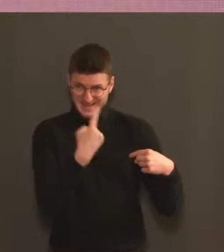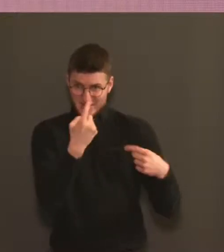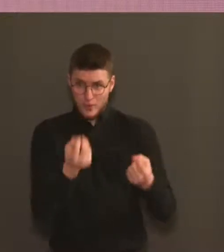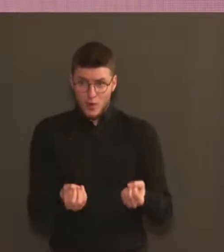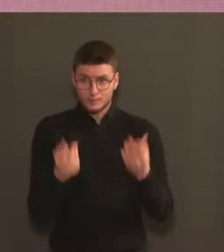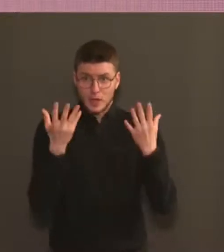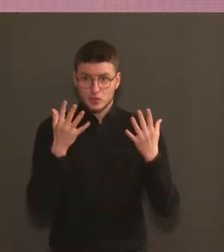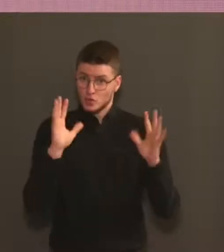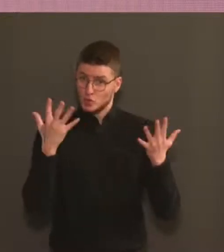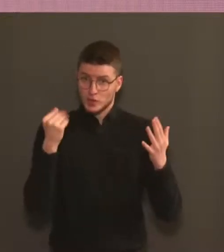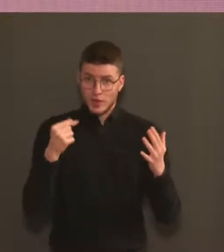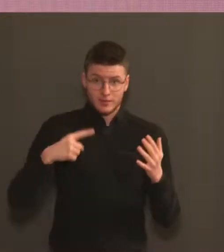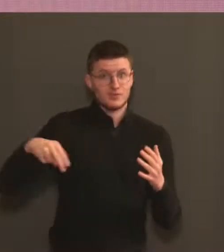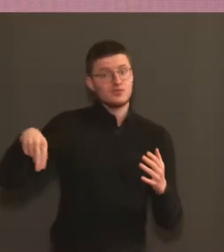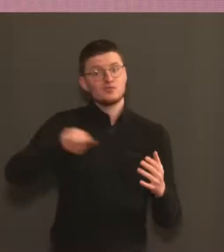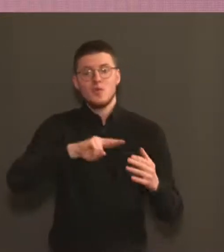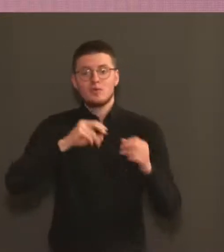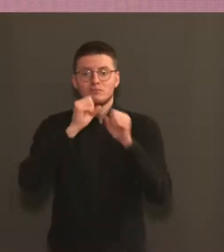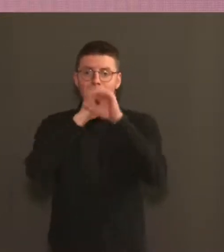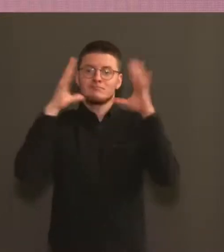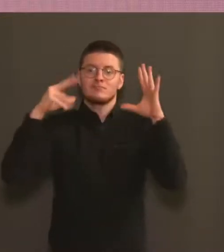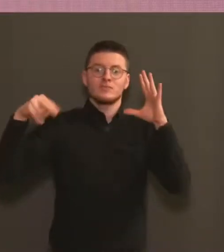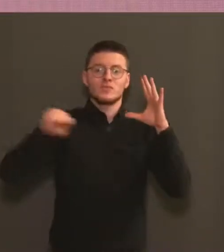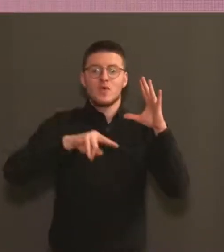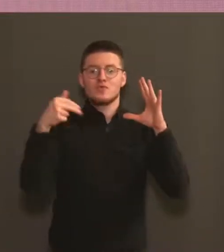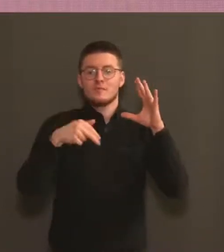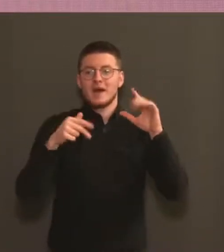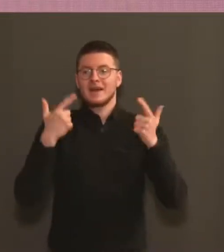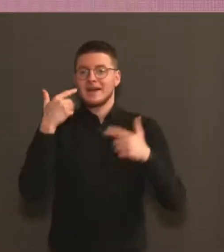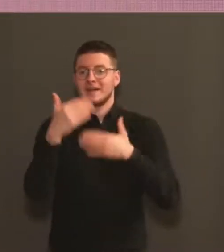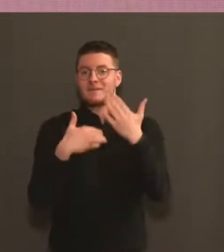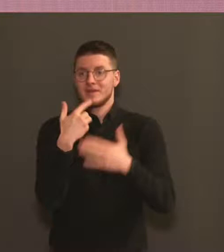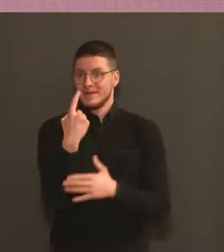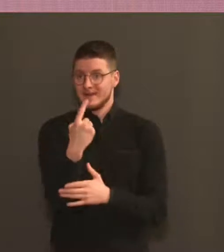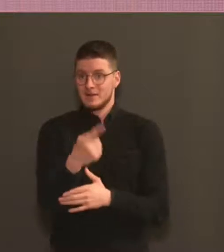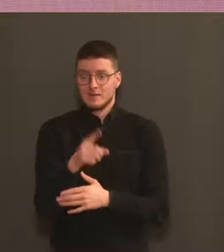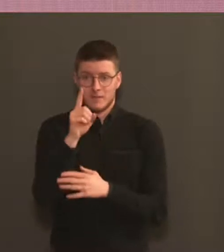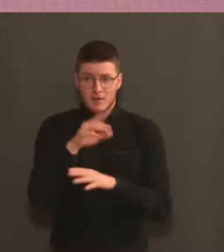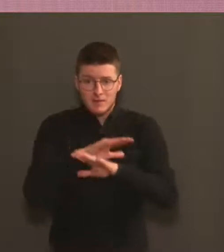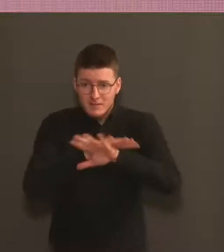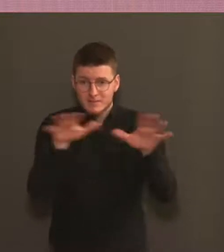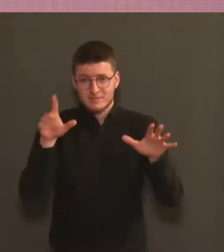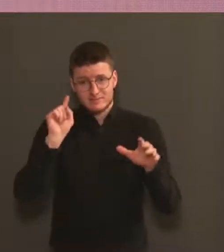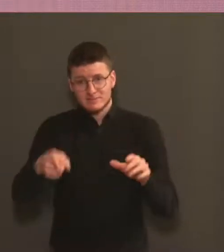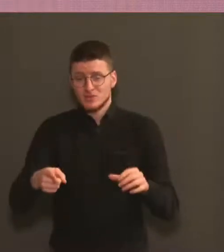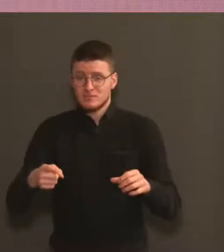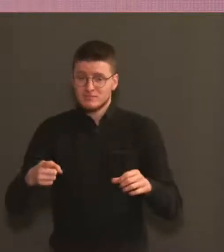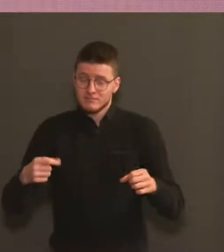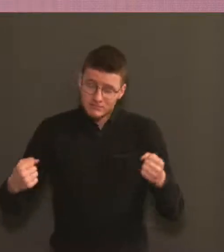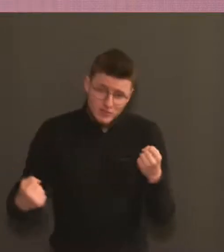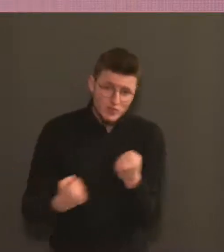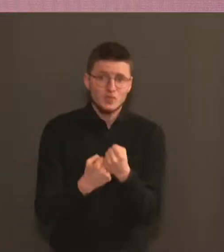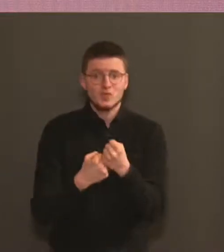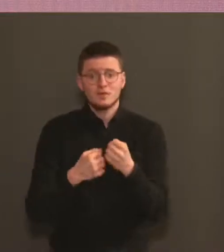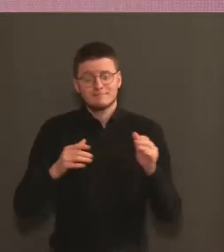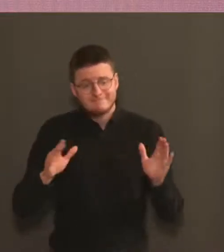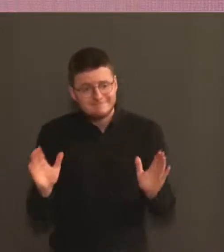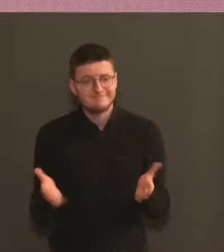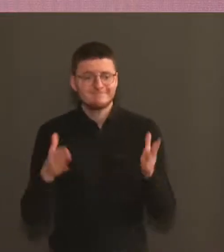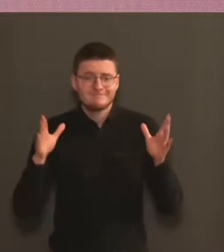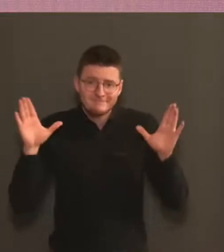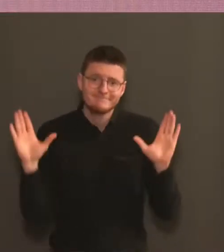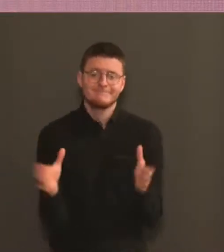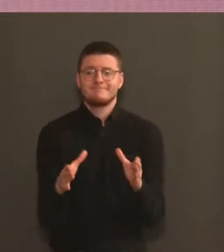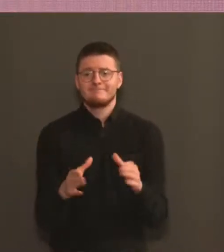leven. Maar we moeten hier allemaal onze schouders onder zetten. We kunnen